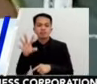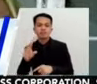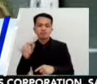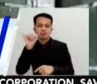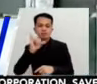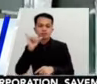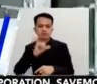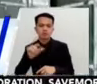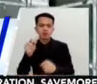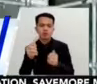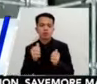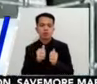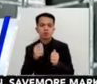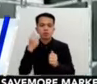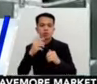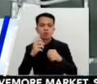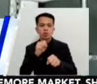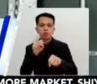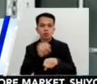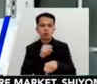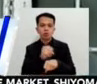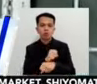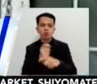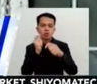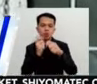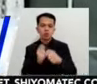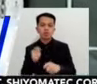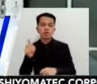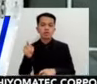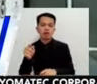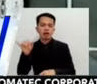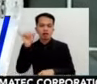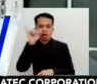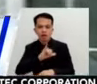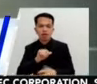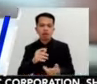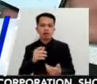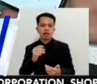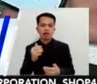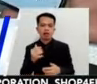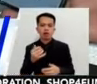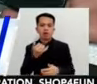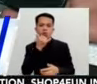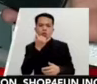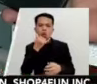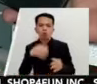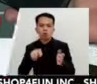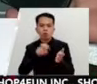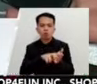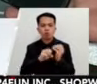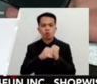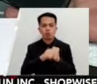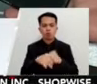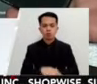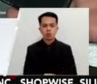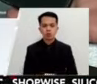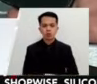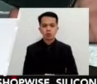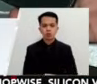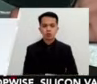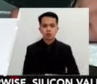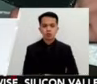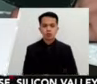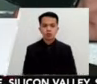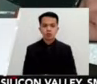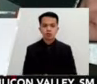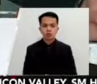bilang construction worker lasing daw siya at nagkamali ng sinakyang jeep ung time na po na yon wallet ko po